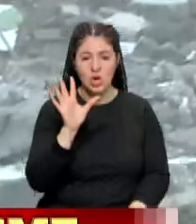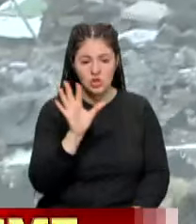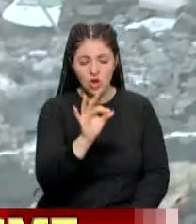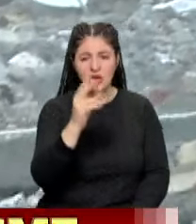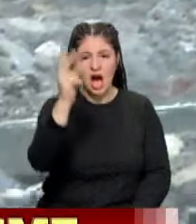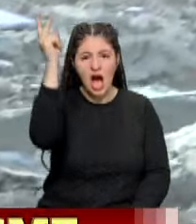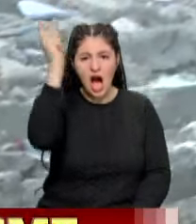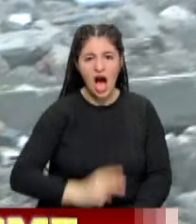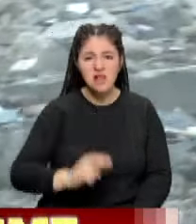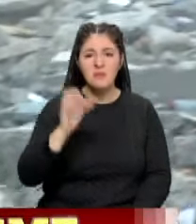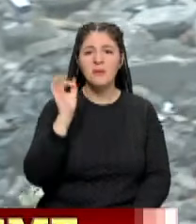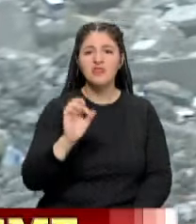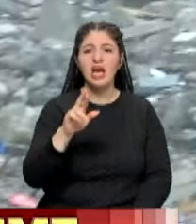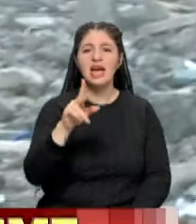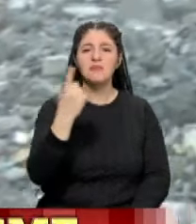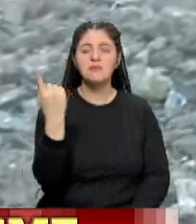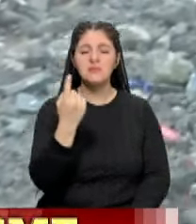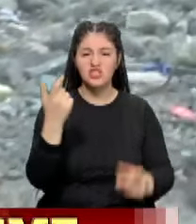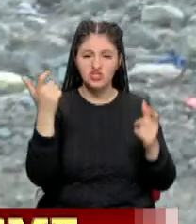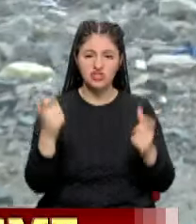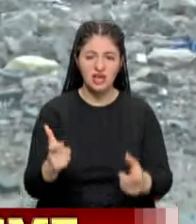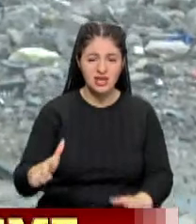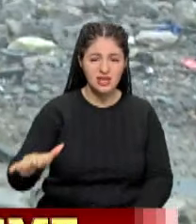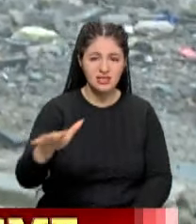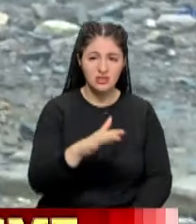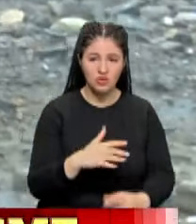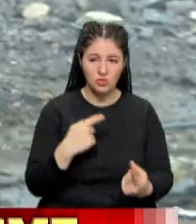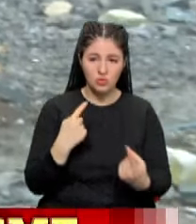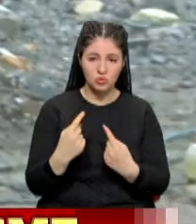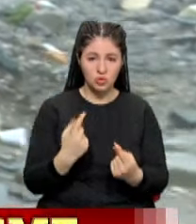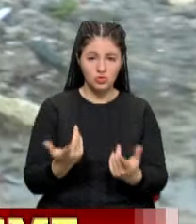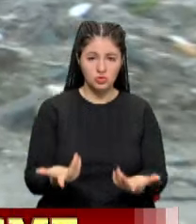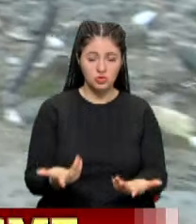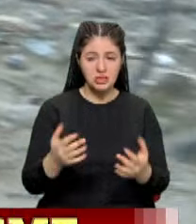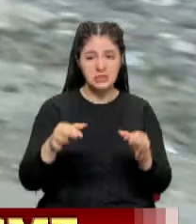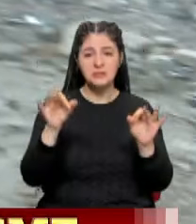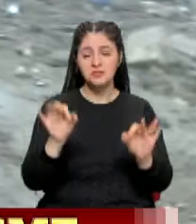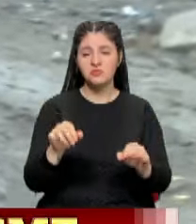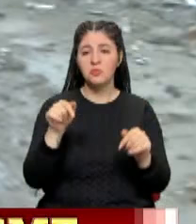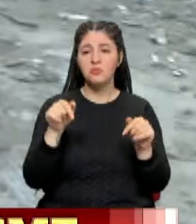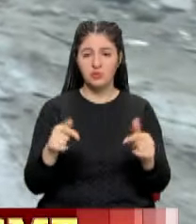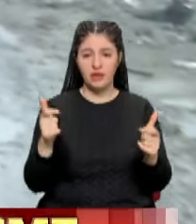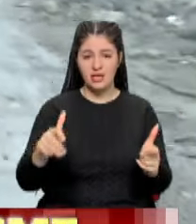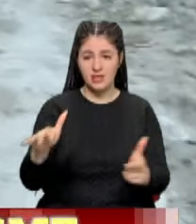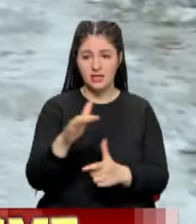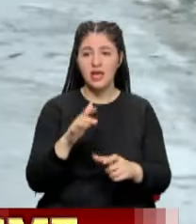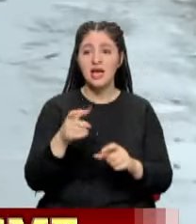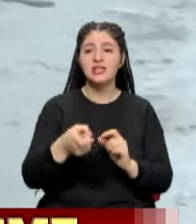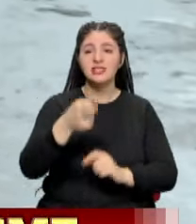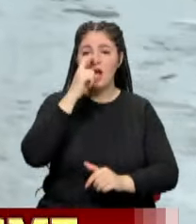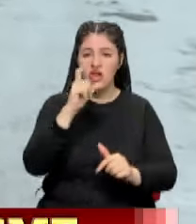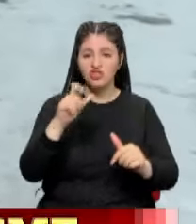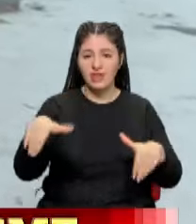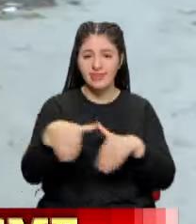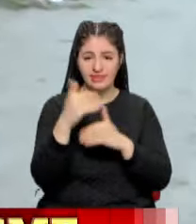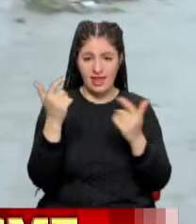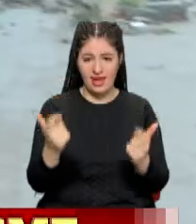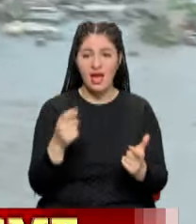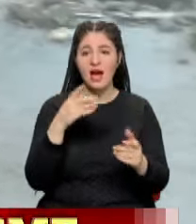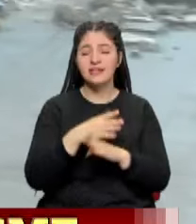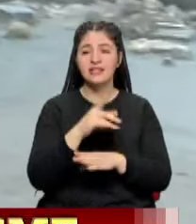dokunsanız ağlayacakmış gibi bir şehirden söz ediyoruz. Şimdi burayı, Saray Caddesi'ni